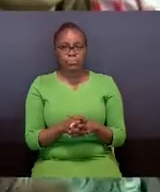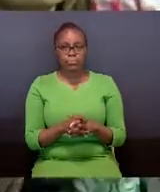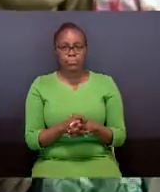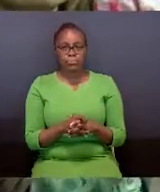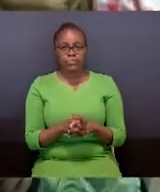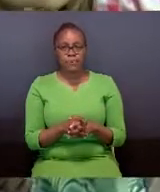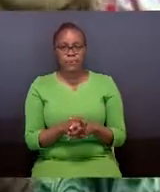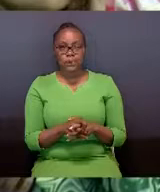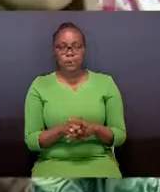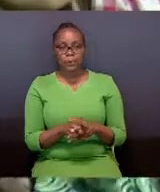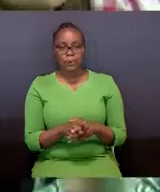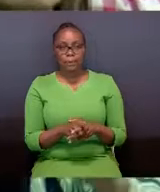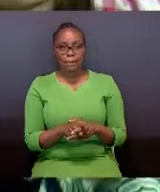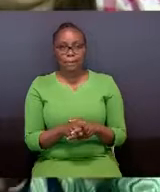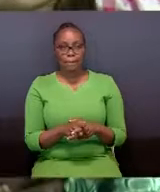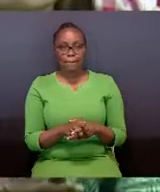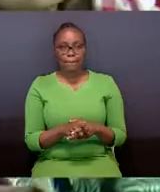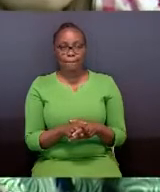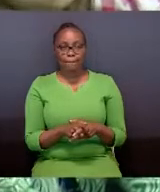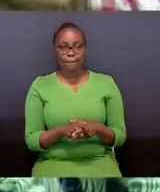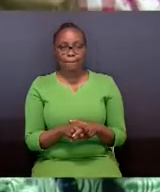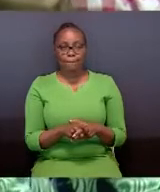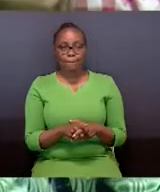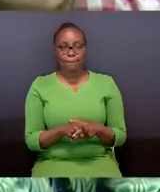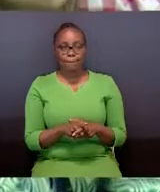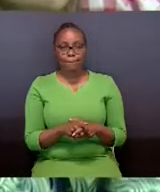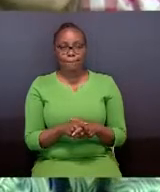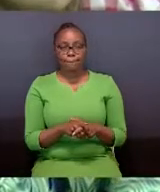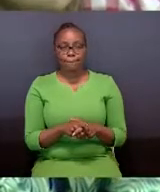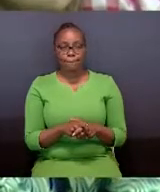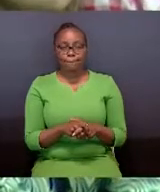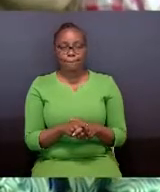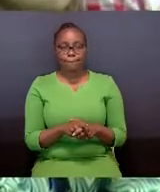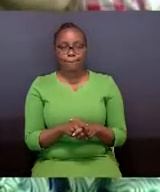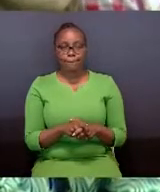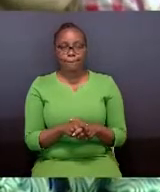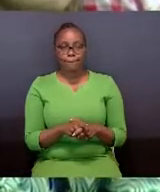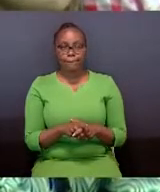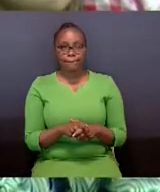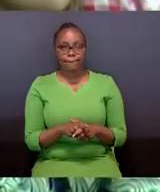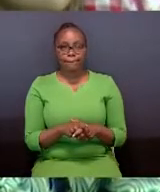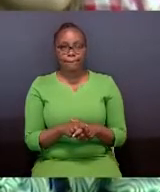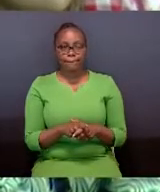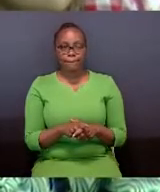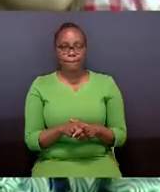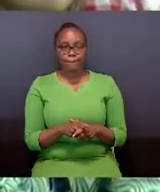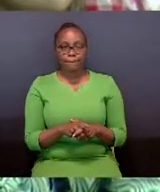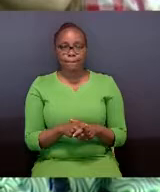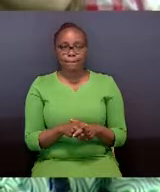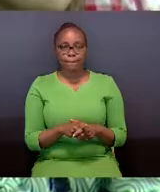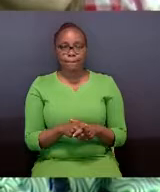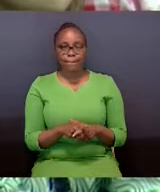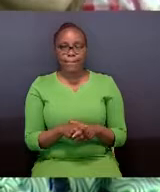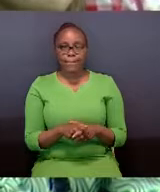poser une question directement à lui. Parce que je suis un passionné de l'Union africaine. Je suis un passionné